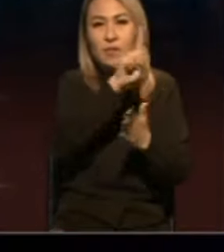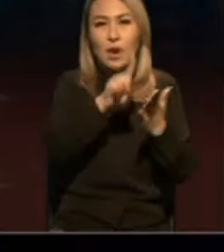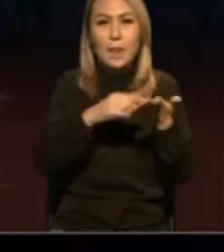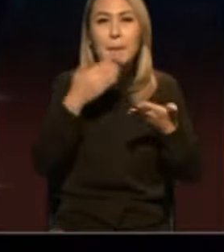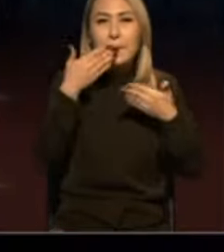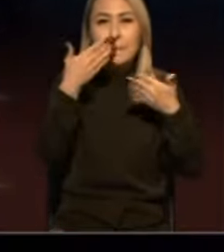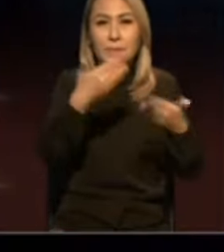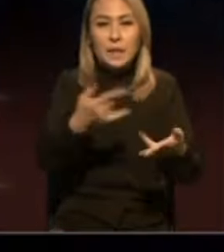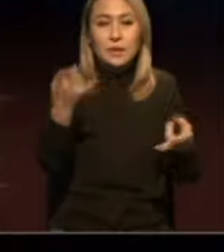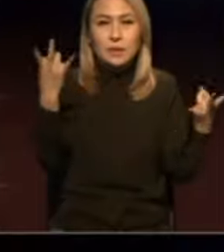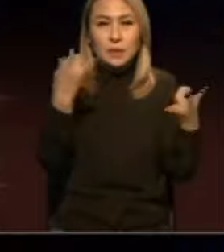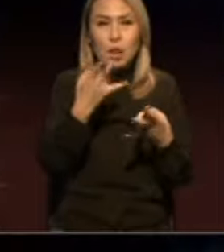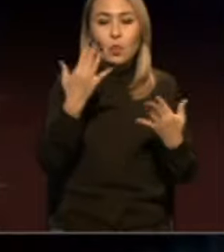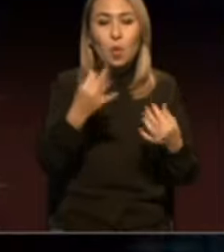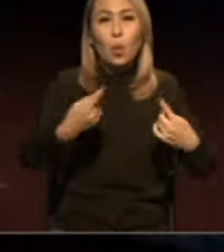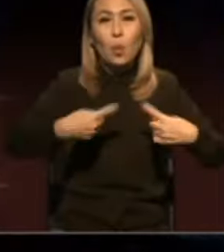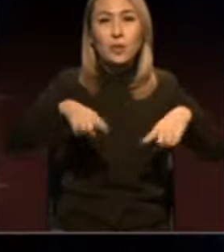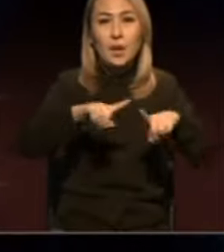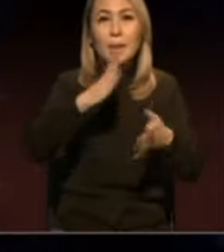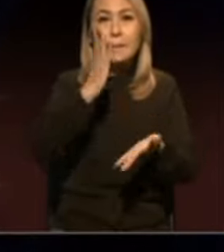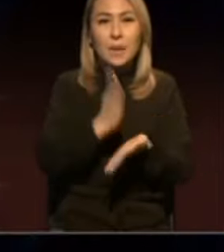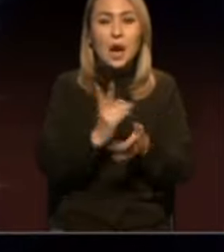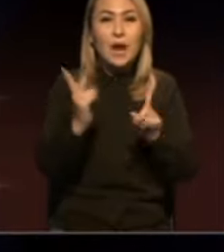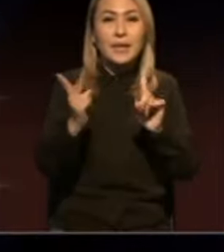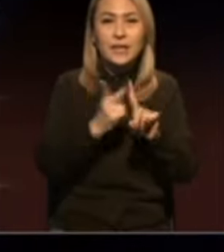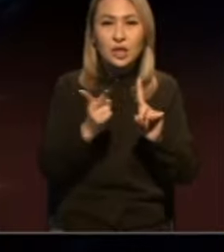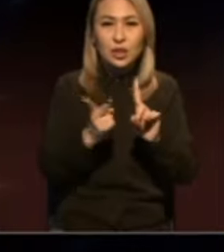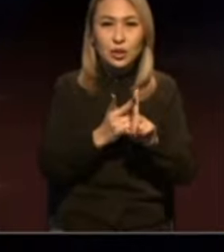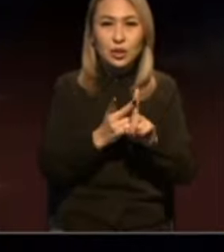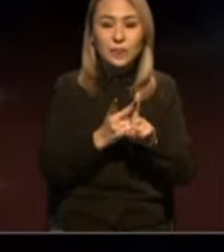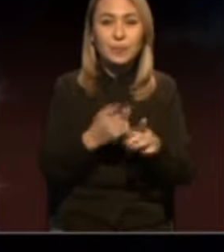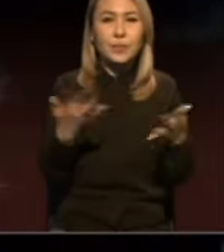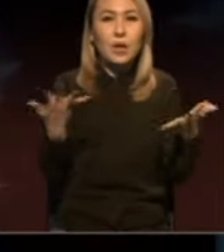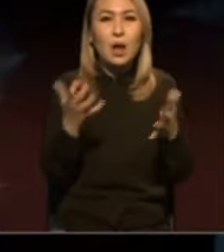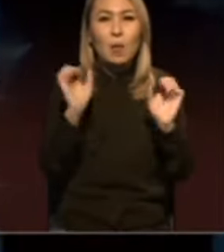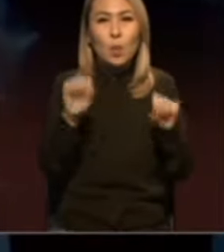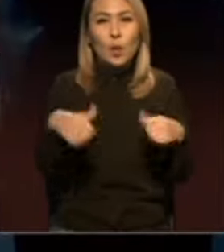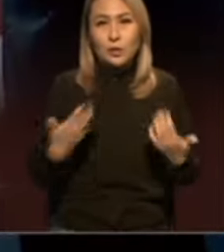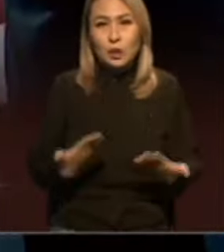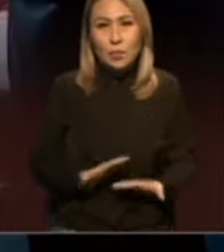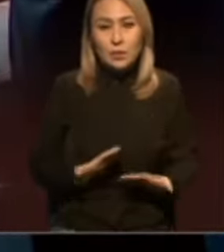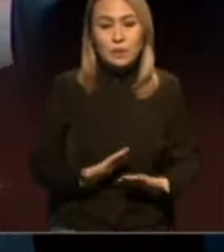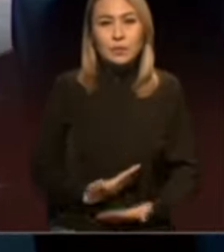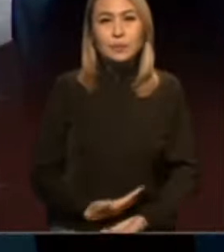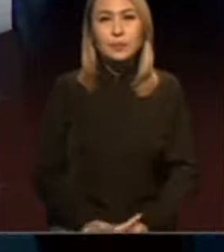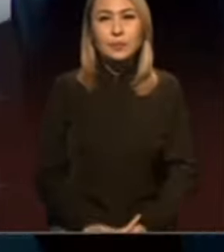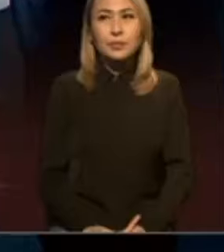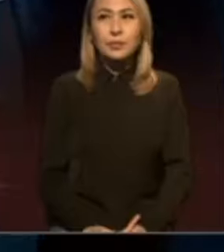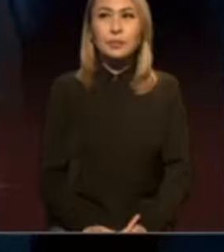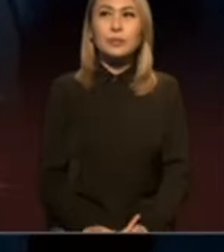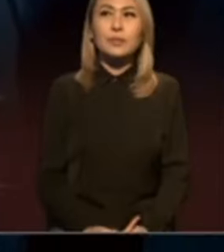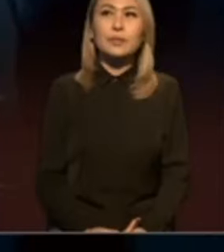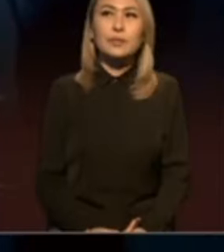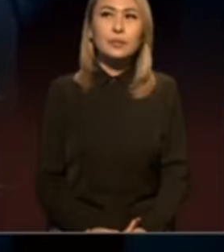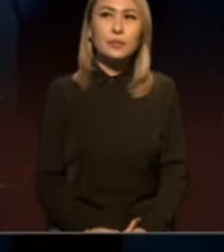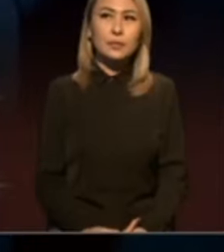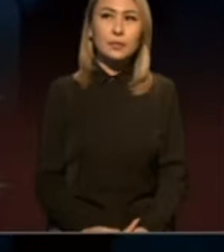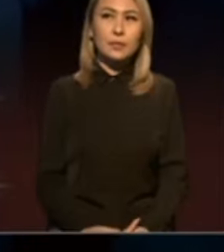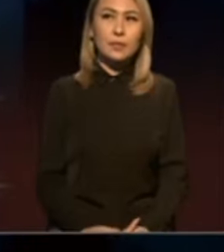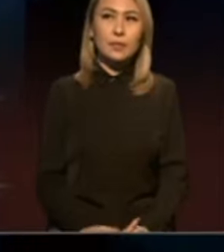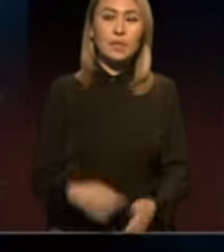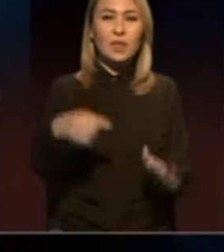керек, бірақ осындай одақ бар. Екінші нәрсе, жаңа қалай құрамыз деген бір ағайымыз айтып кетті,